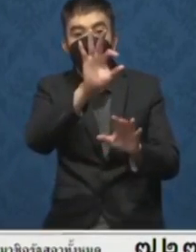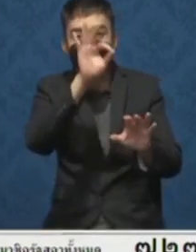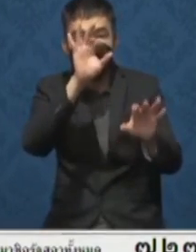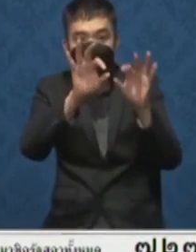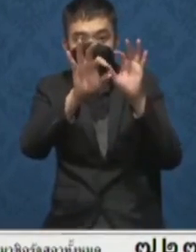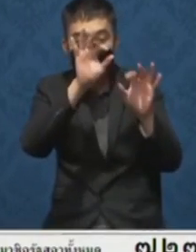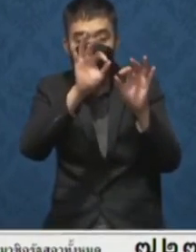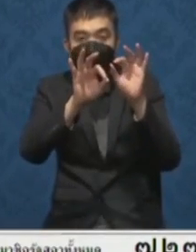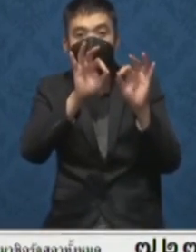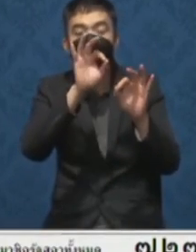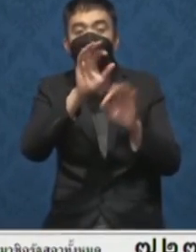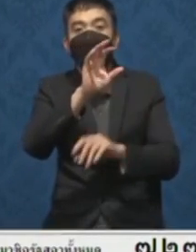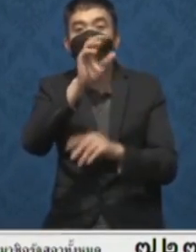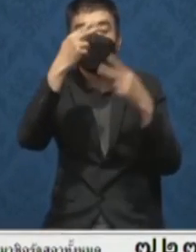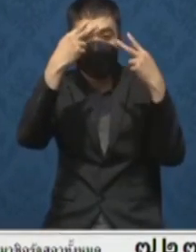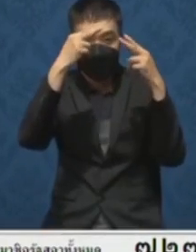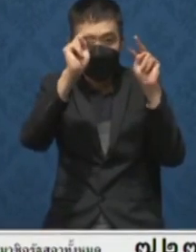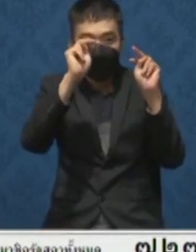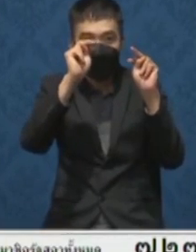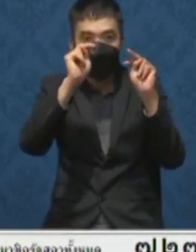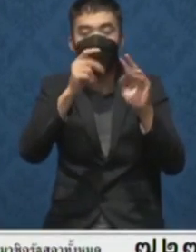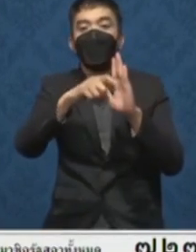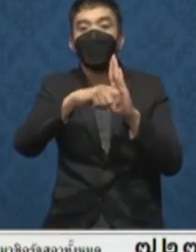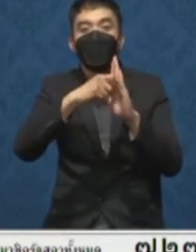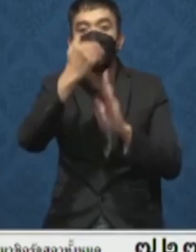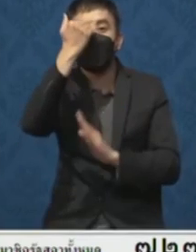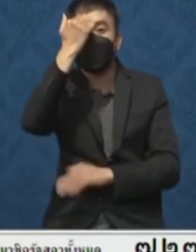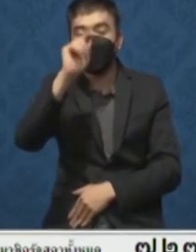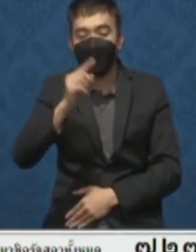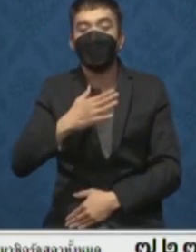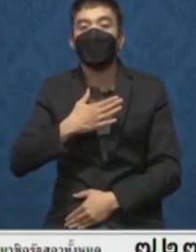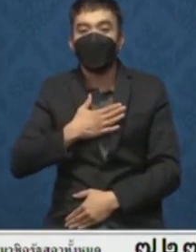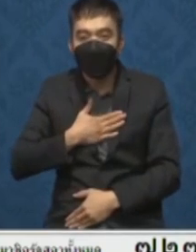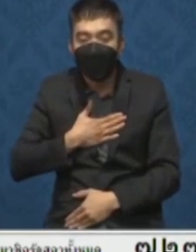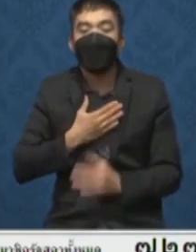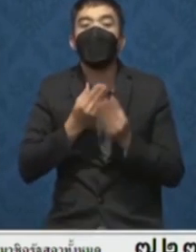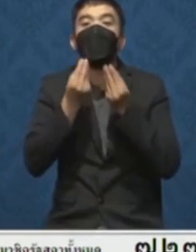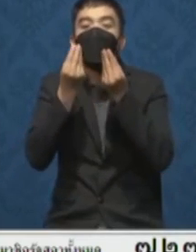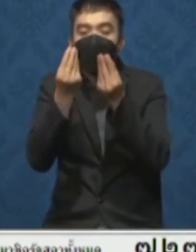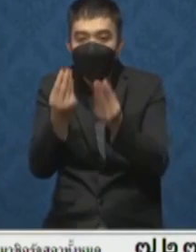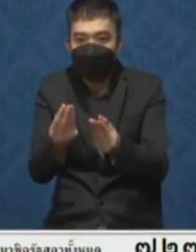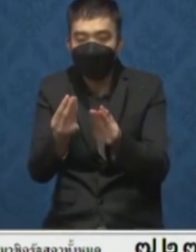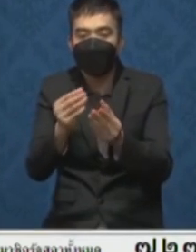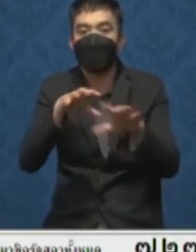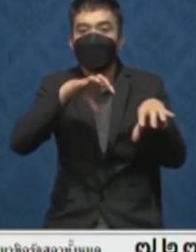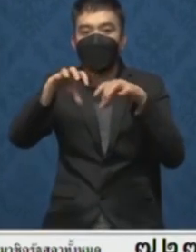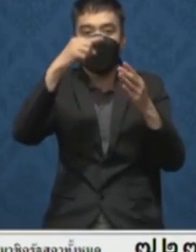็เพราให้เหตุผลว่าเพื่ให้การปฏิรูปประเทศเกิดความต่อเนื่อง